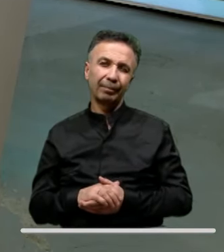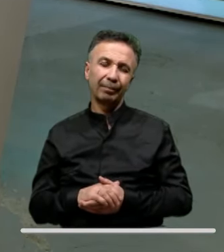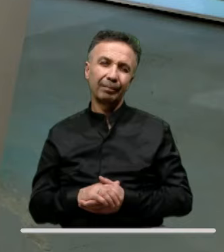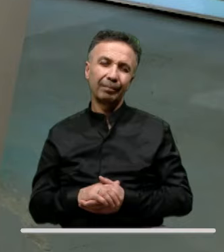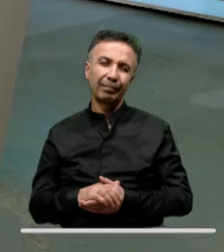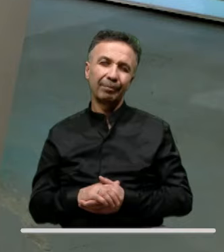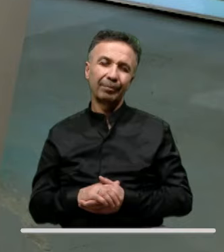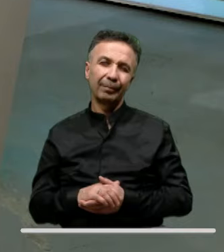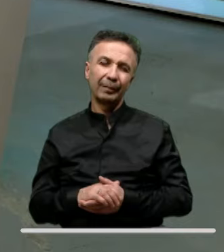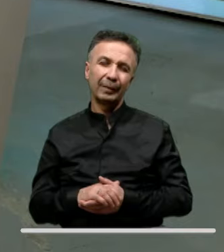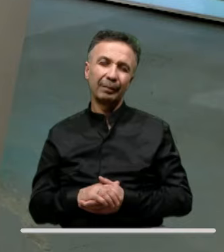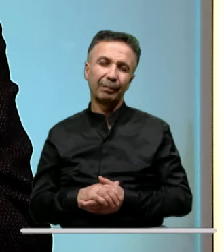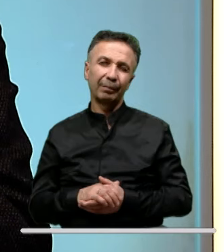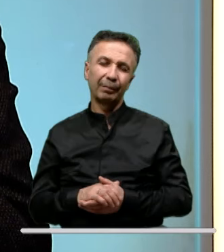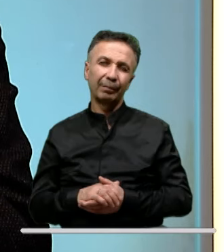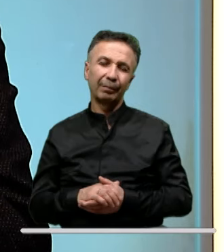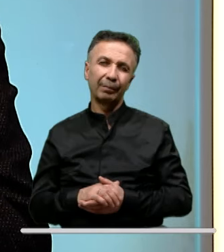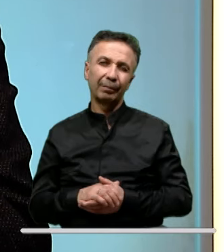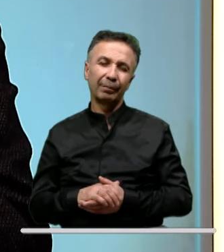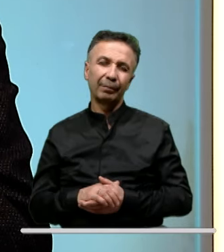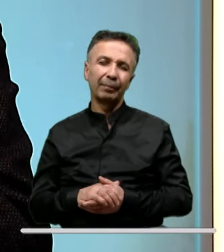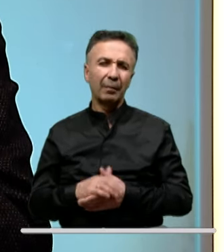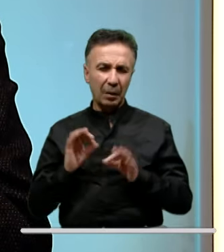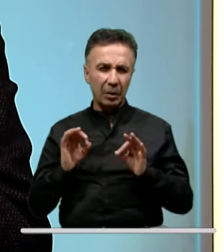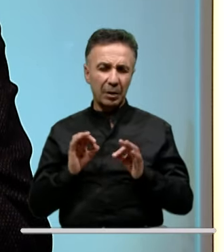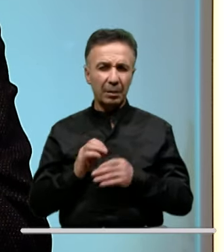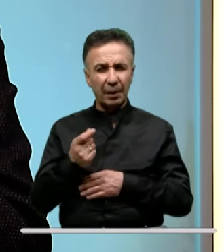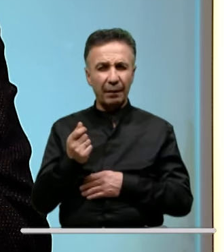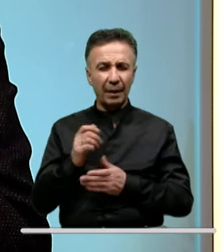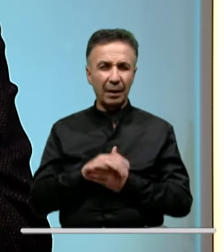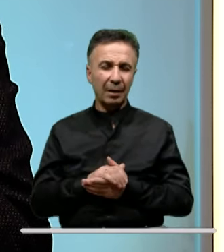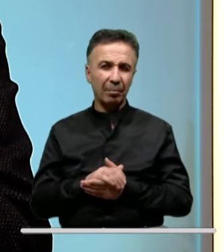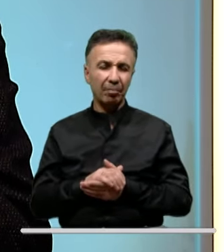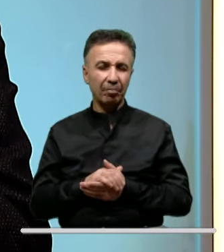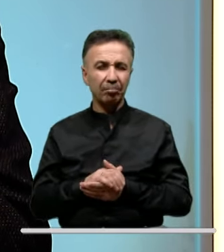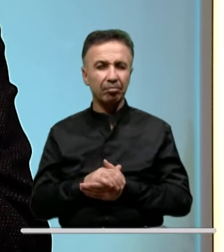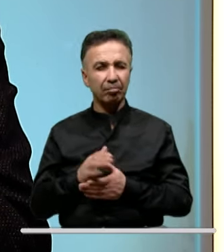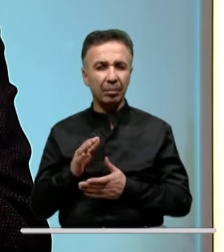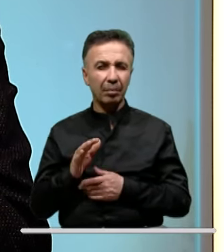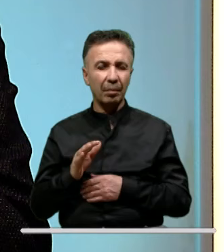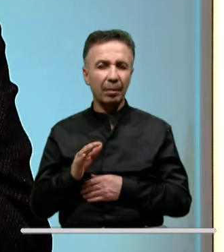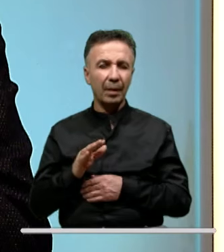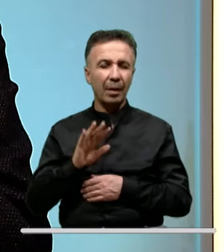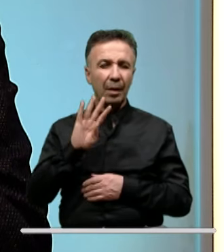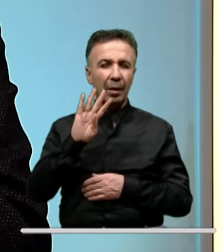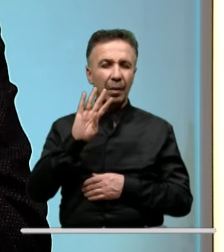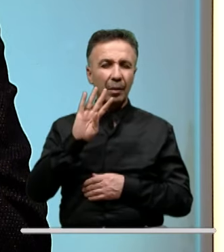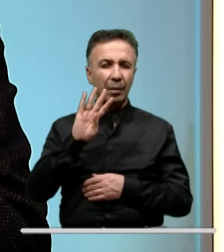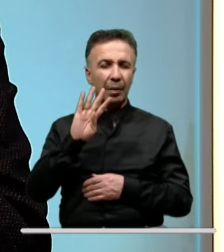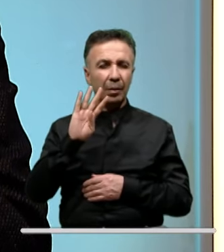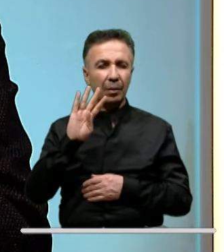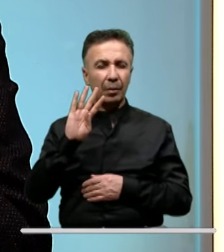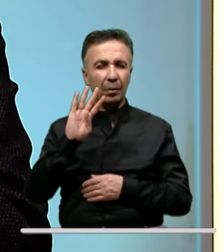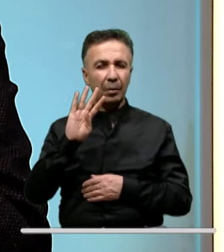Yatırım amaçlı almıştım. Tamam. Yatırım amaçlı almıştım. Şu anda da fiyatları şu anda tahmini fiyatı 4-4,5 arası böyle fiyat